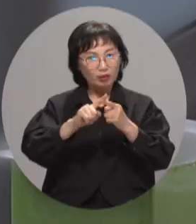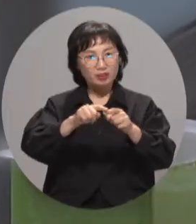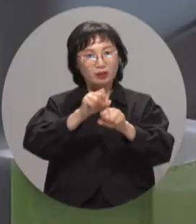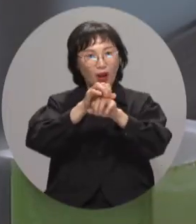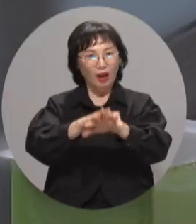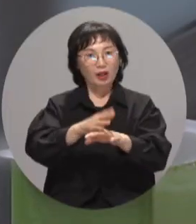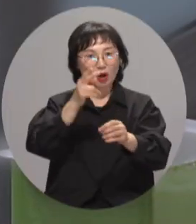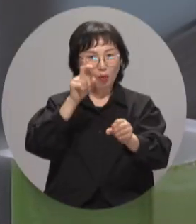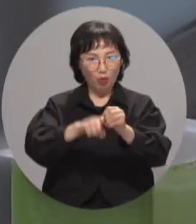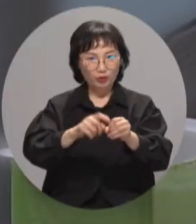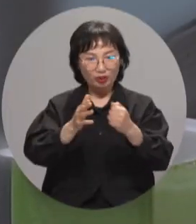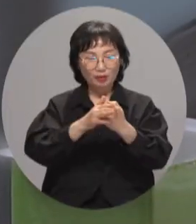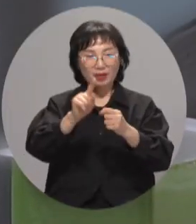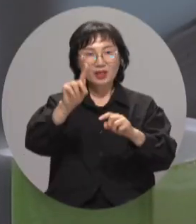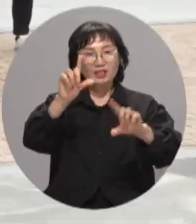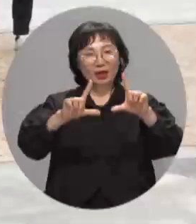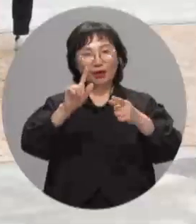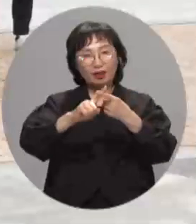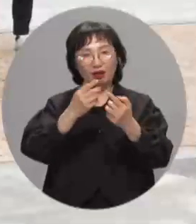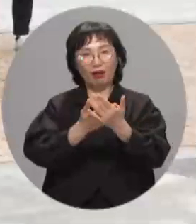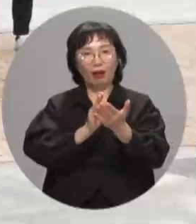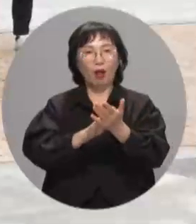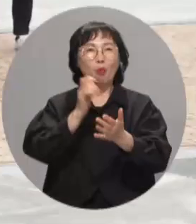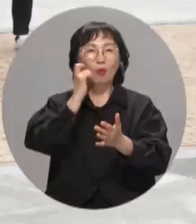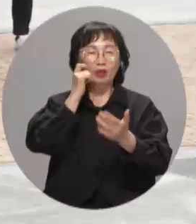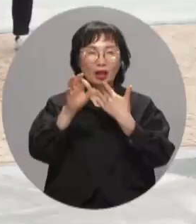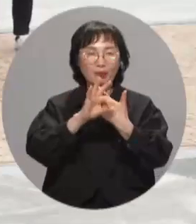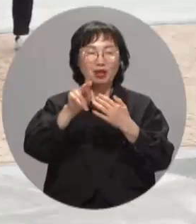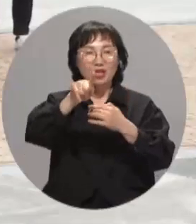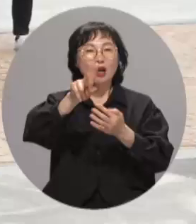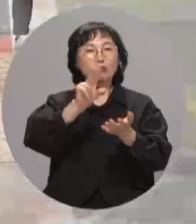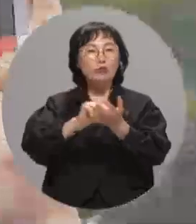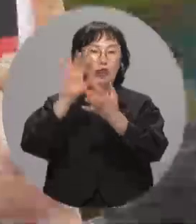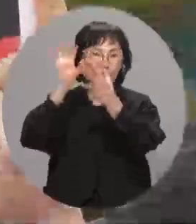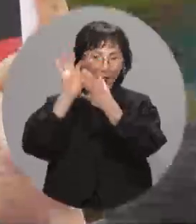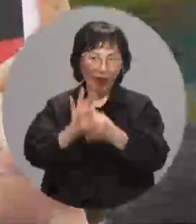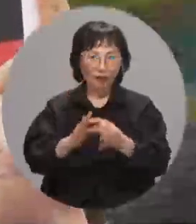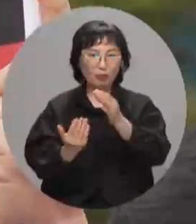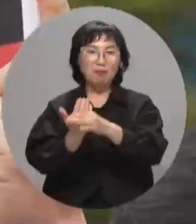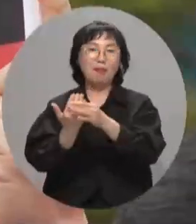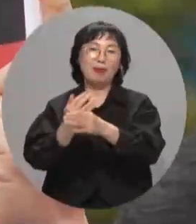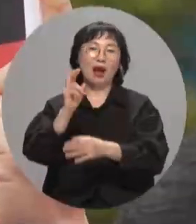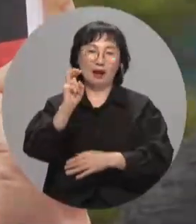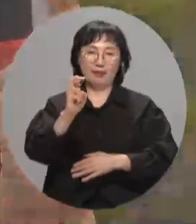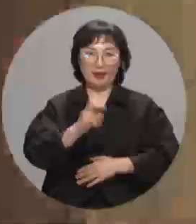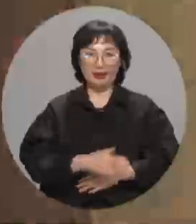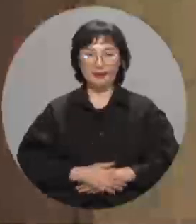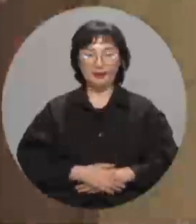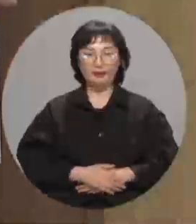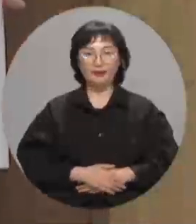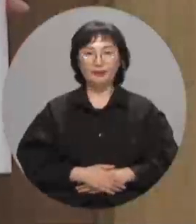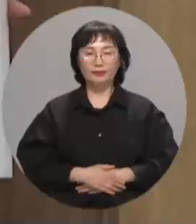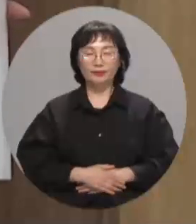집행되는 현실을 개선하지 못한다면이 같은 문제는 반복될 수밖에 없다는 지적입니다 MBC 뉴스 연입니다